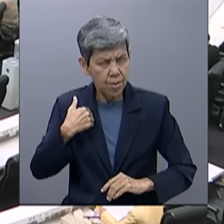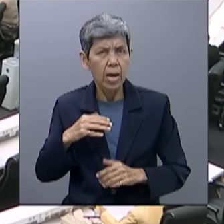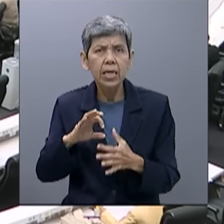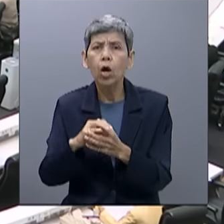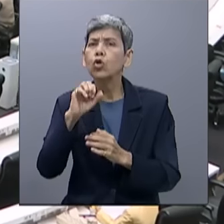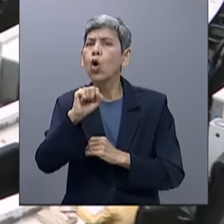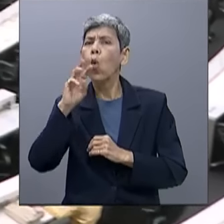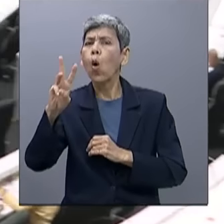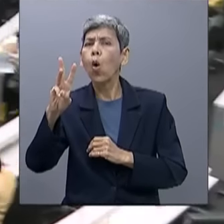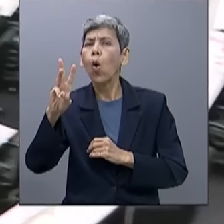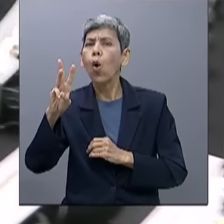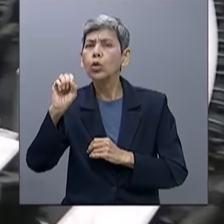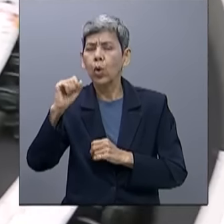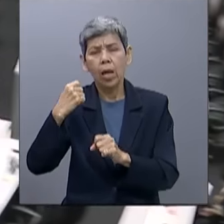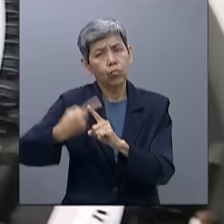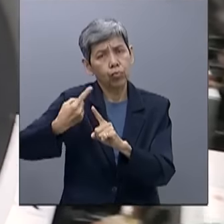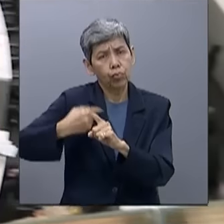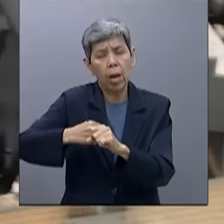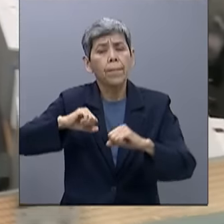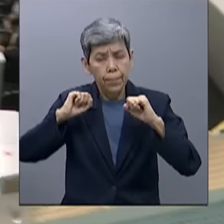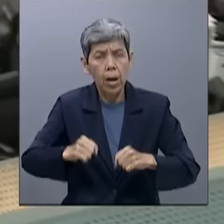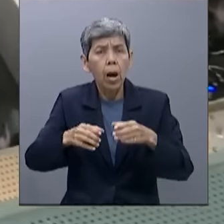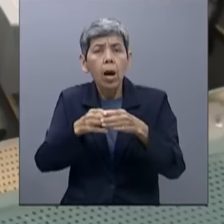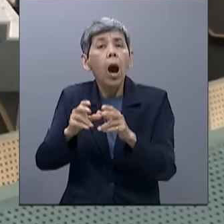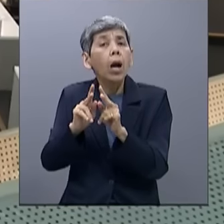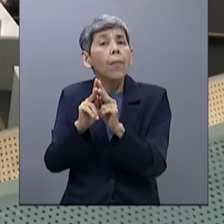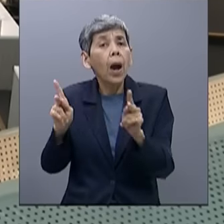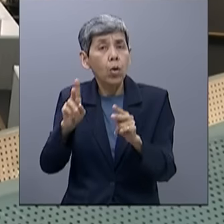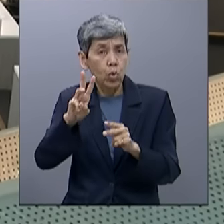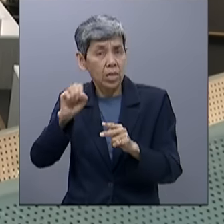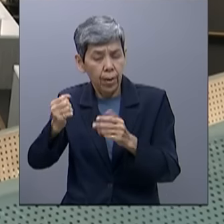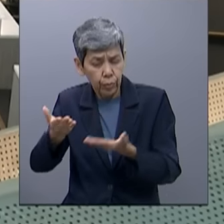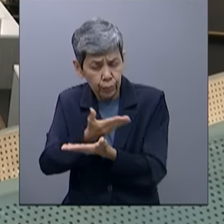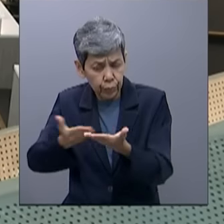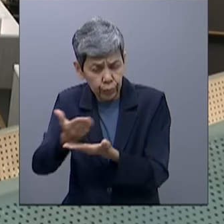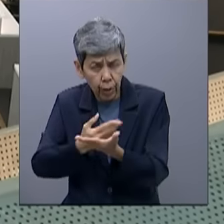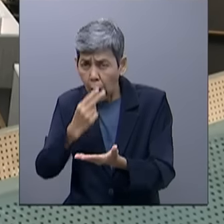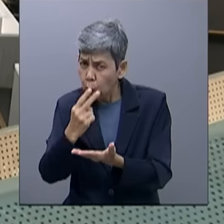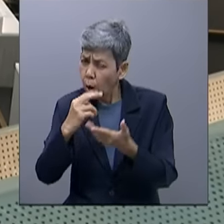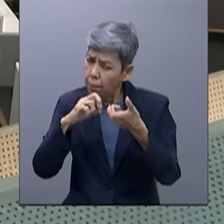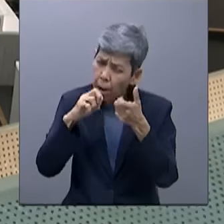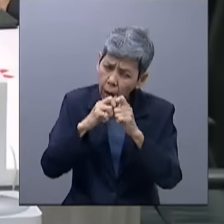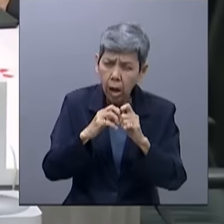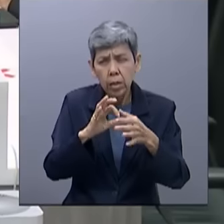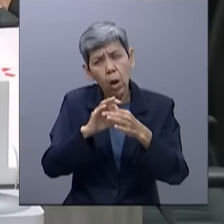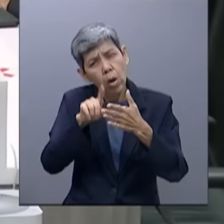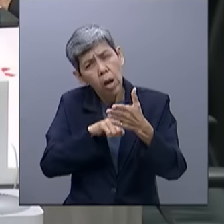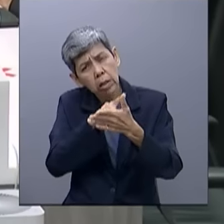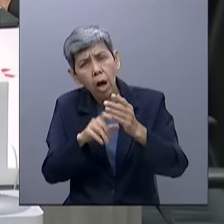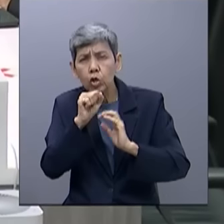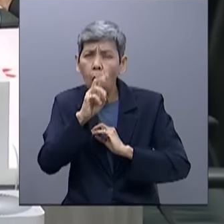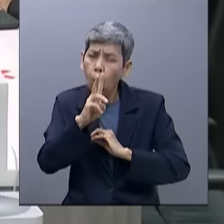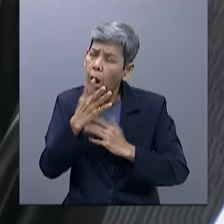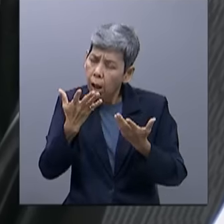ฒิสภาชุดรักษาการได้มีมติตั้งคณะกรรมการวิสามัญพิจารณาศึกษาตรวจสอบการเลือกวุฒิสภ